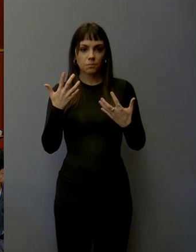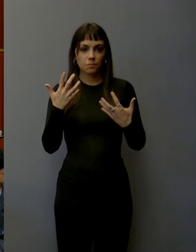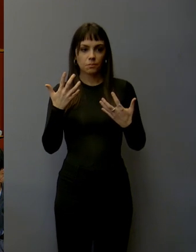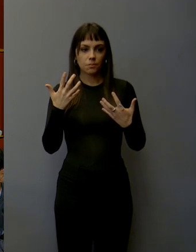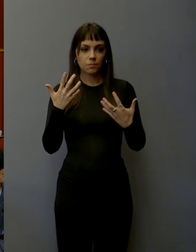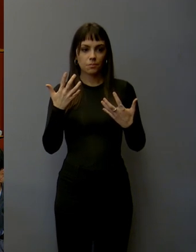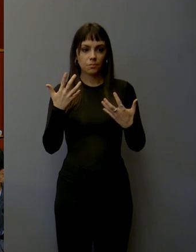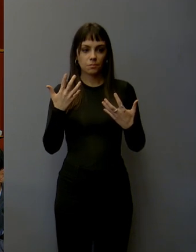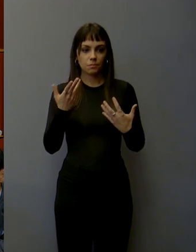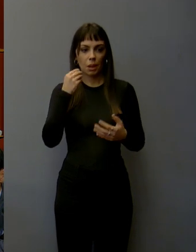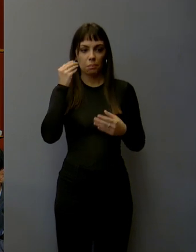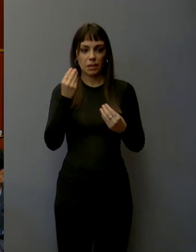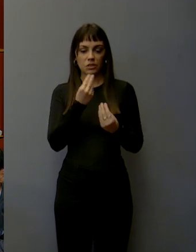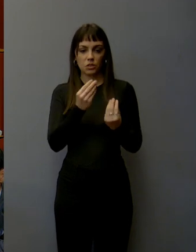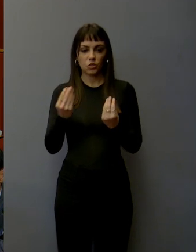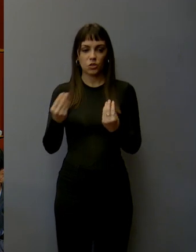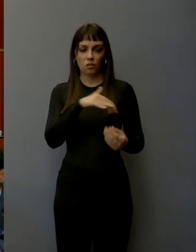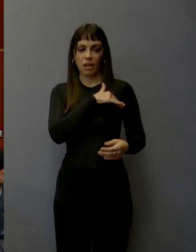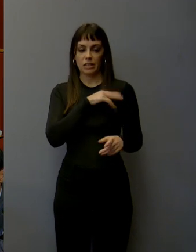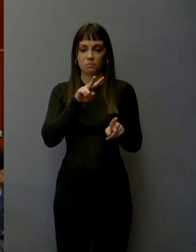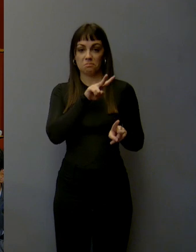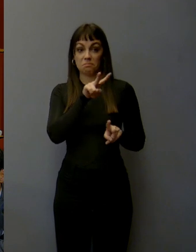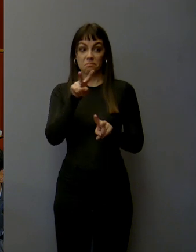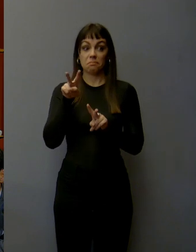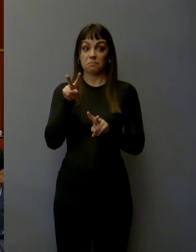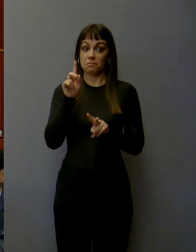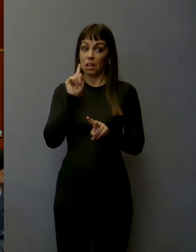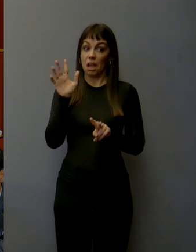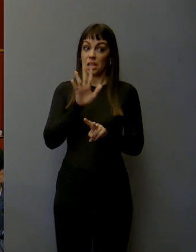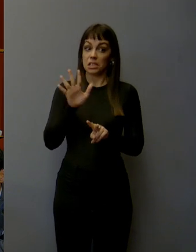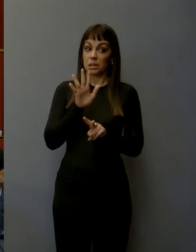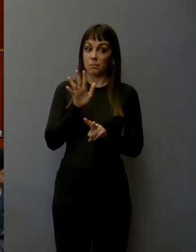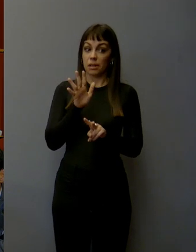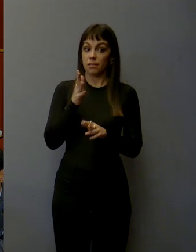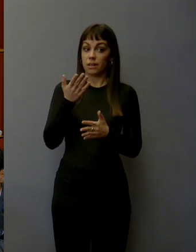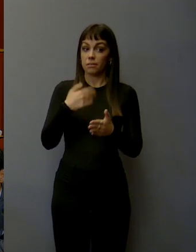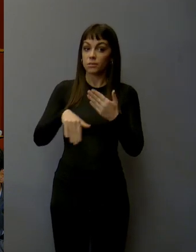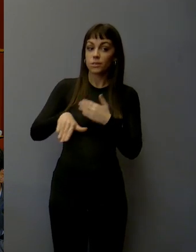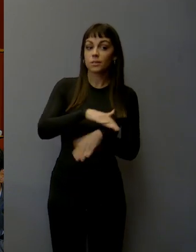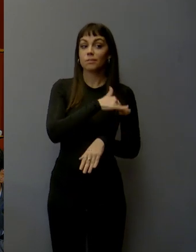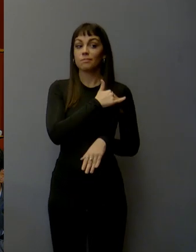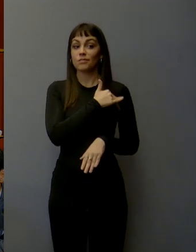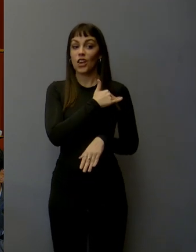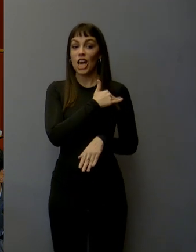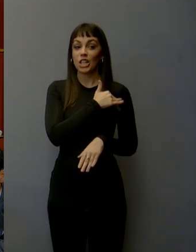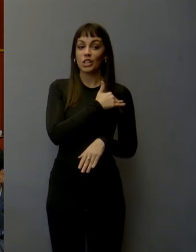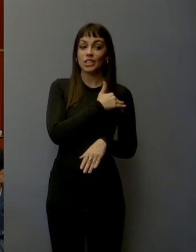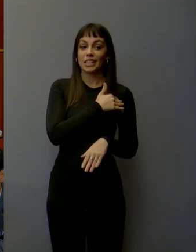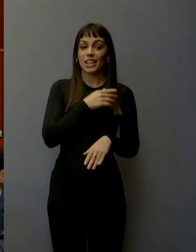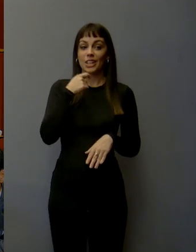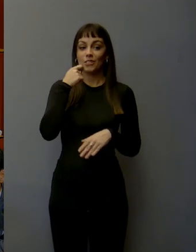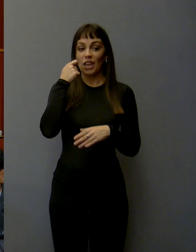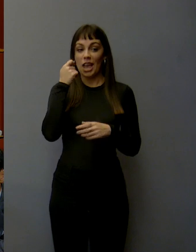strutturato in quella dimensione visiva il costume dello sceriffo di Nottingham della Walt Disney e penso che